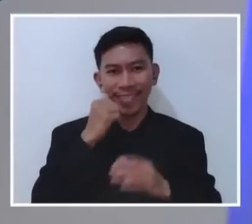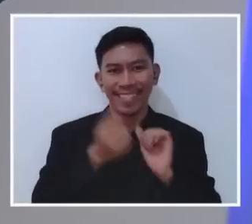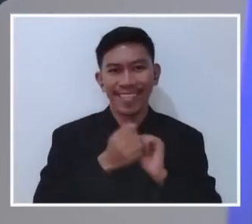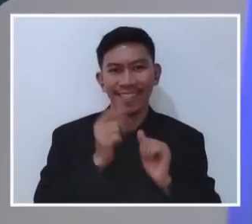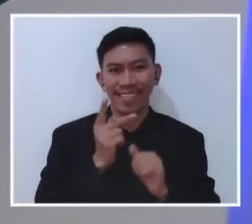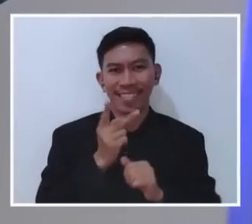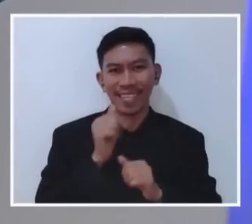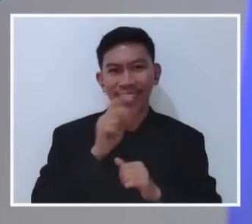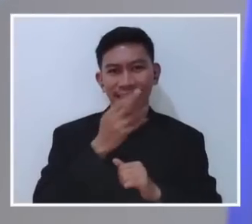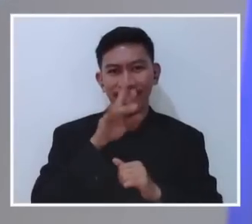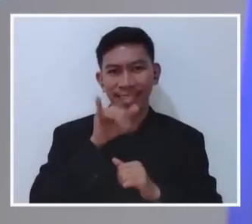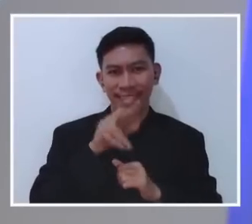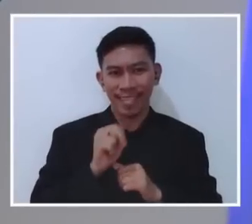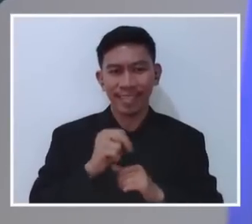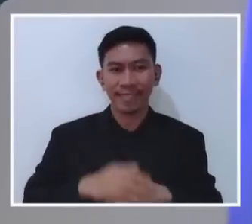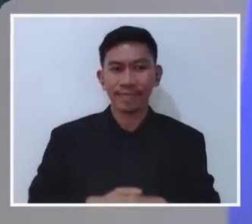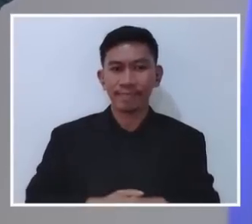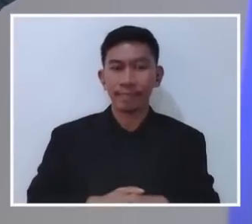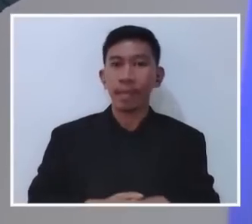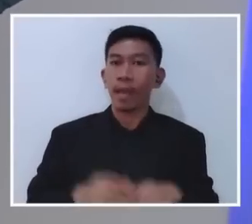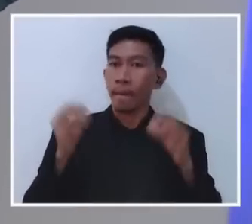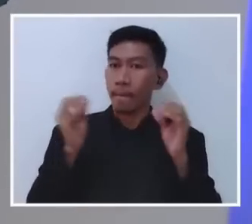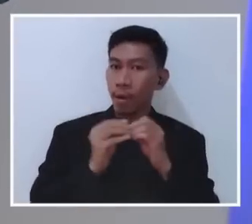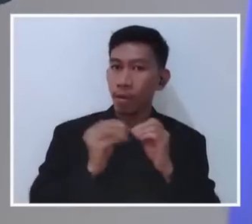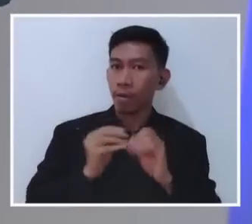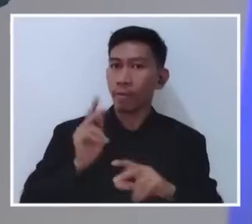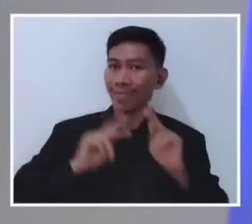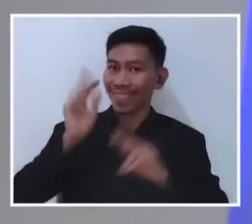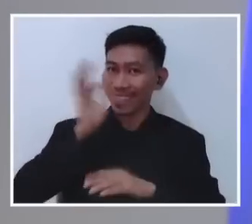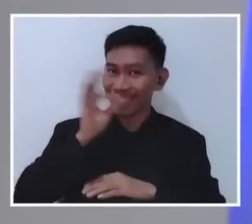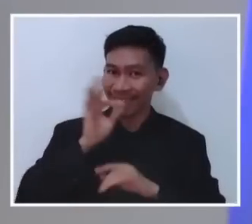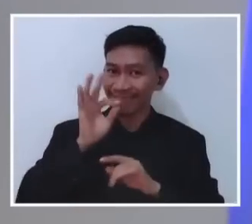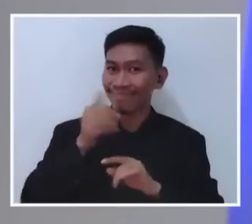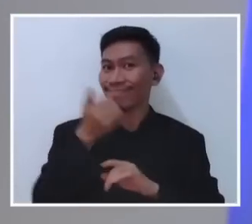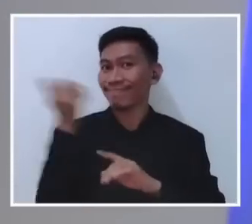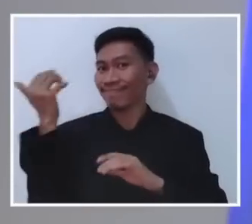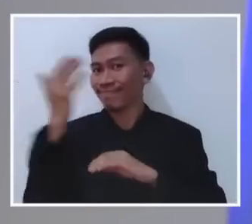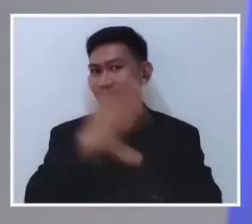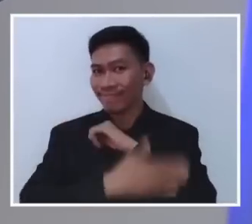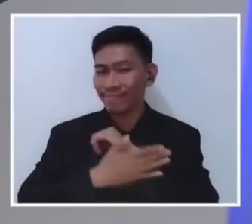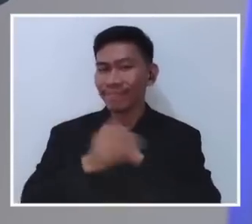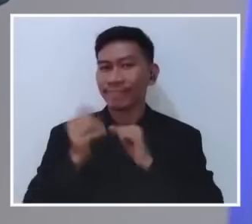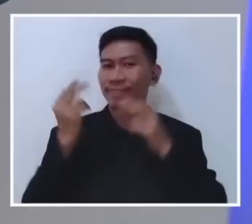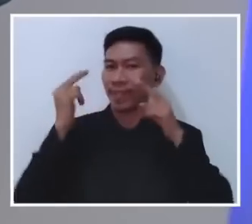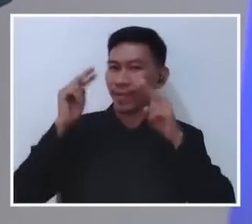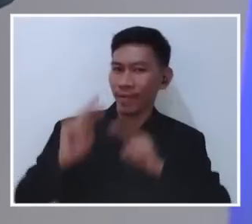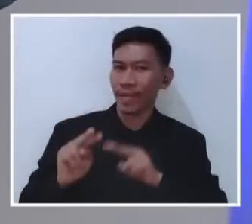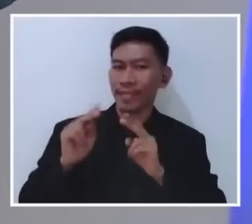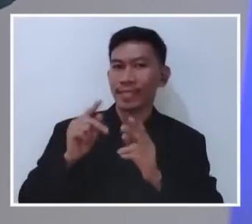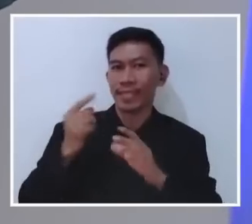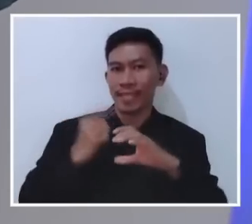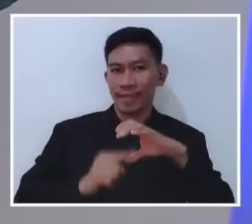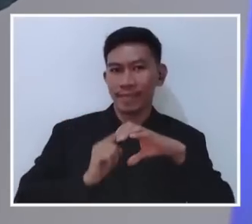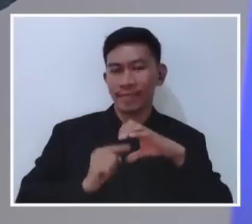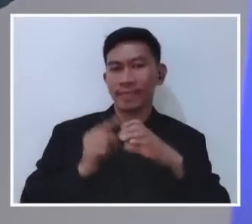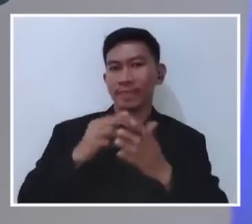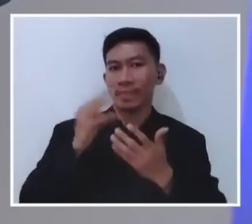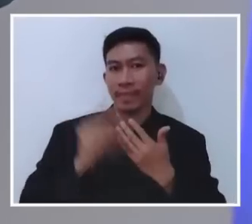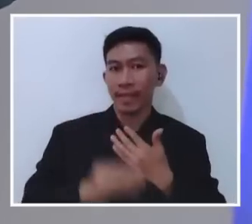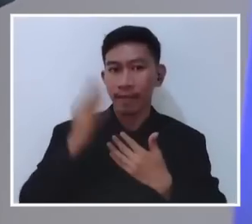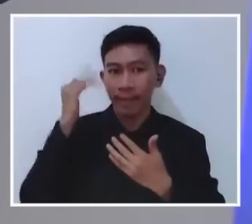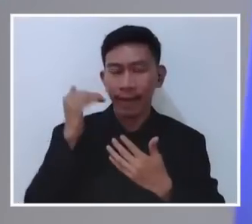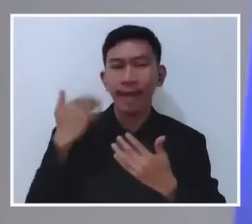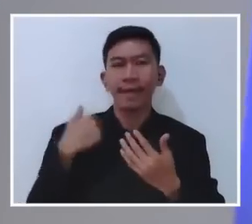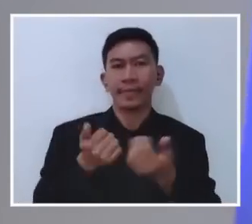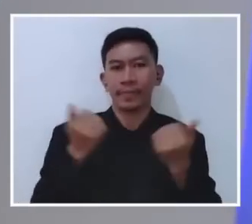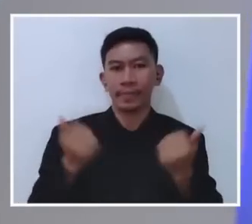Mapapanood naman ng mas maraming kapamilya sa abroad ang mga programa ng ABS-CBN dahil available na ang Kapamilya Online